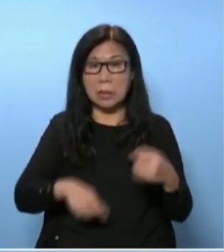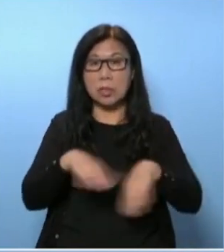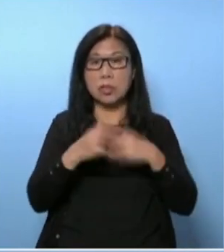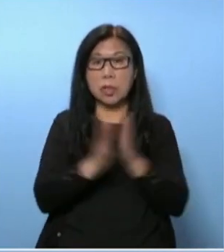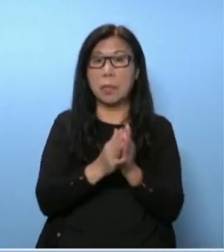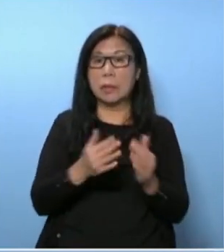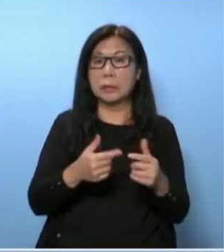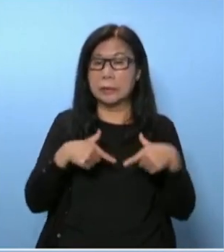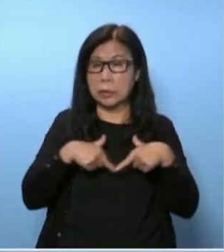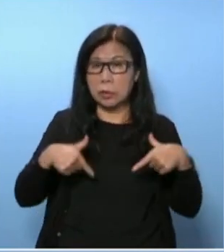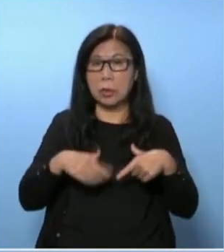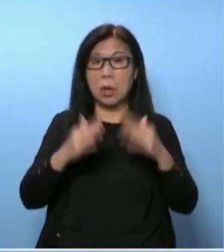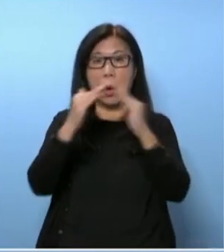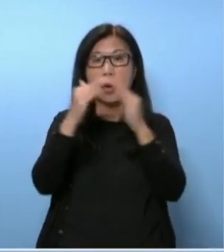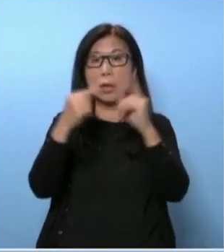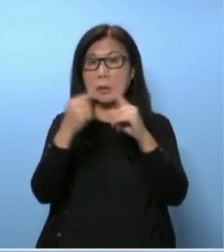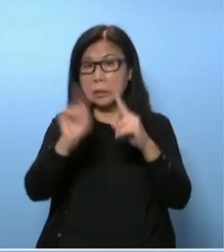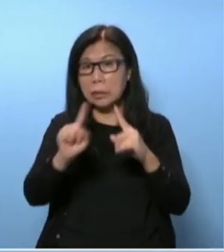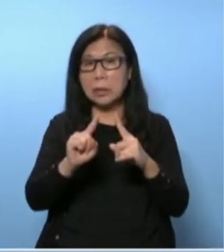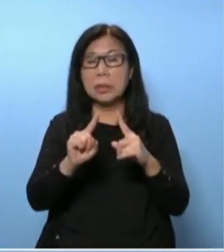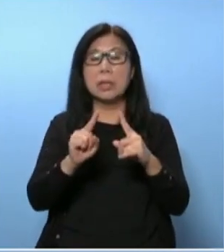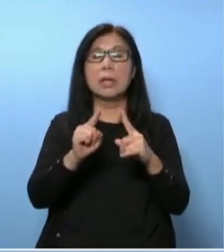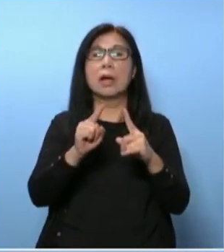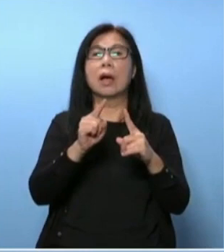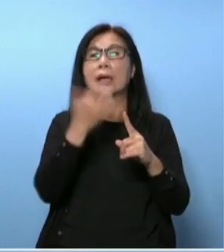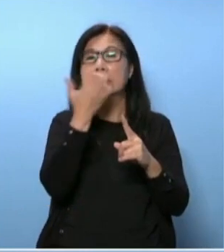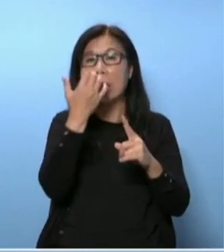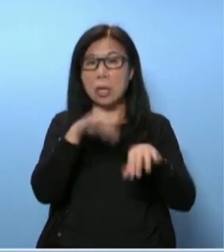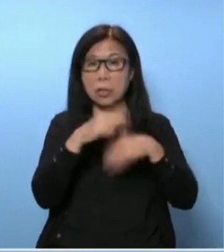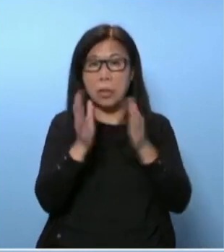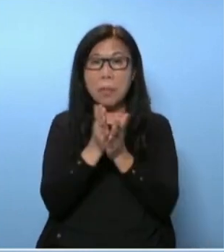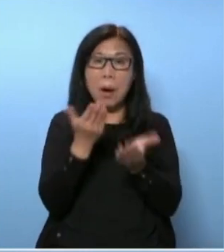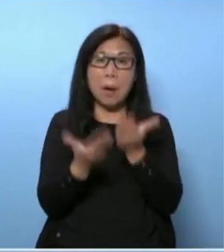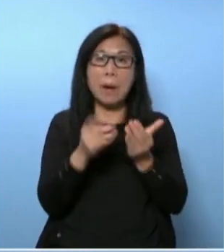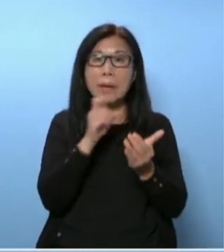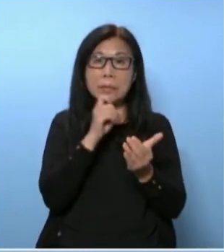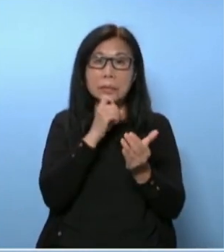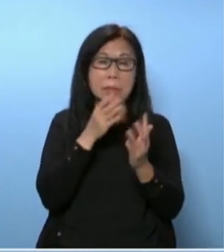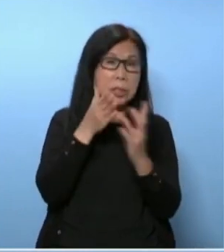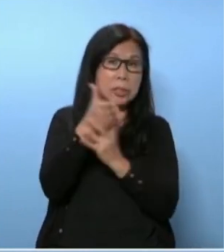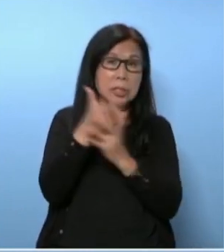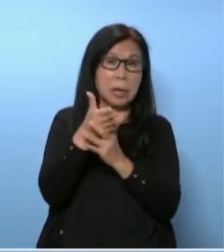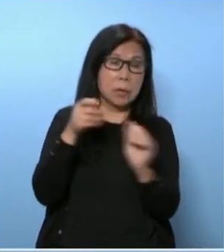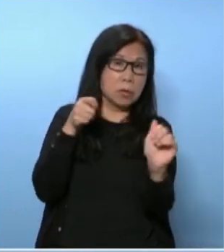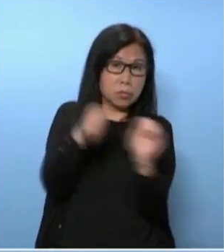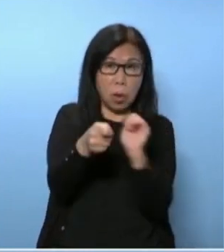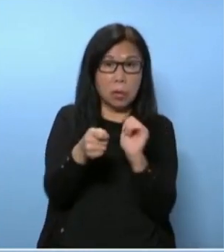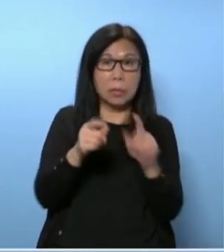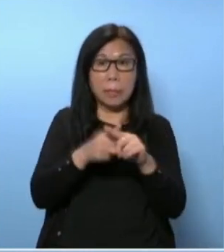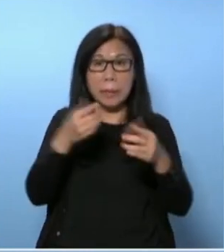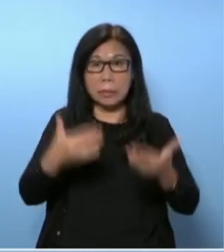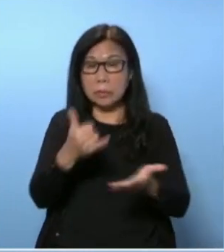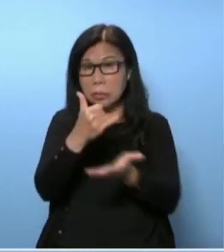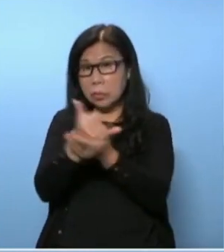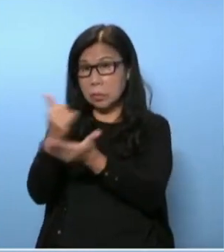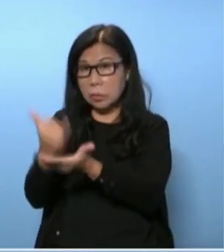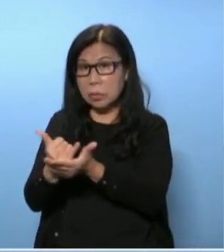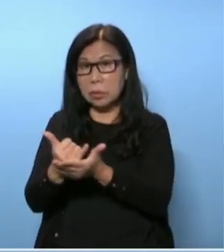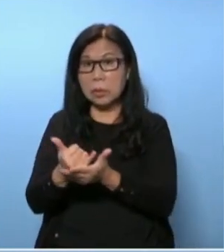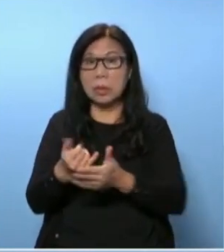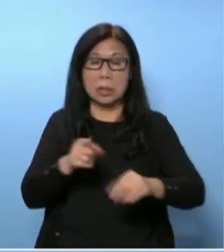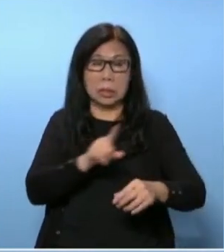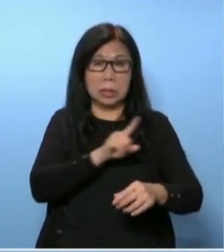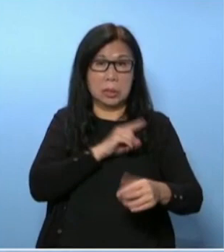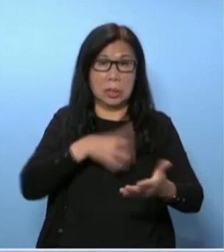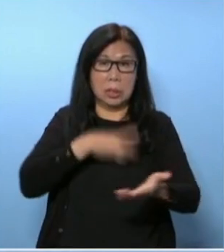的一些議員，那些屋企人、那些家屬呢都可能受到這些孤狼式的襲擊的。那我們現在坐在這裡的人，我們自己都會